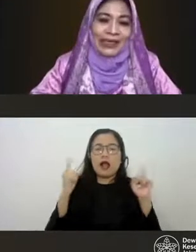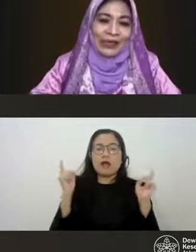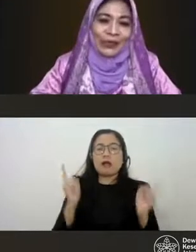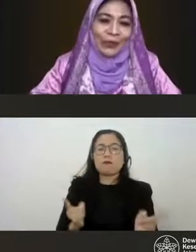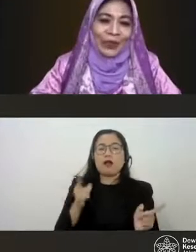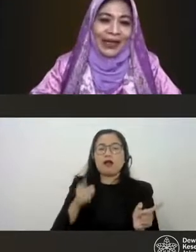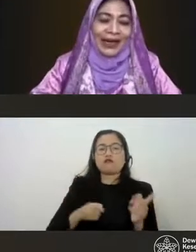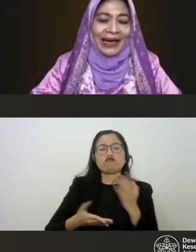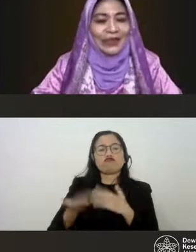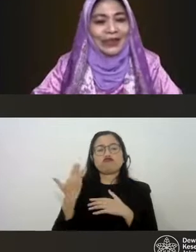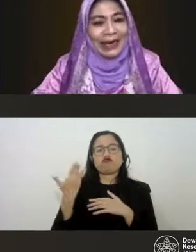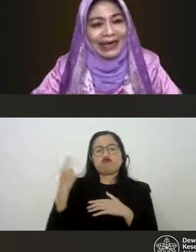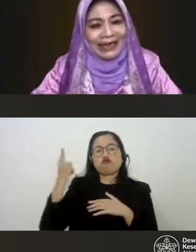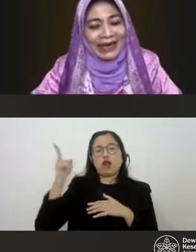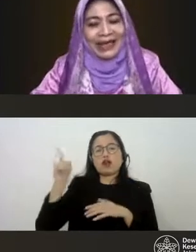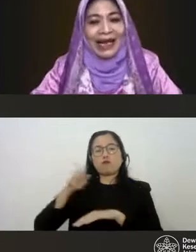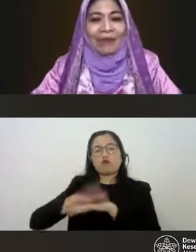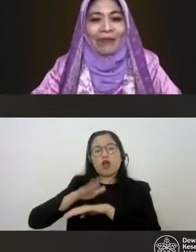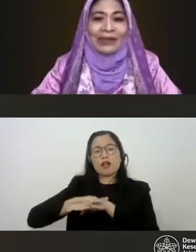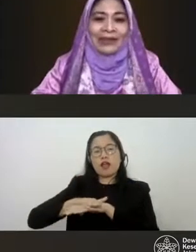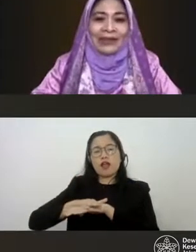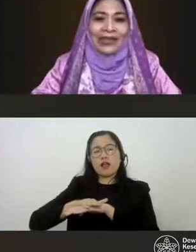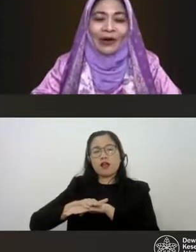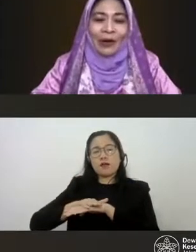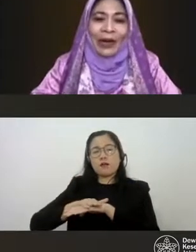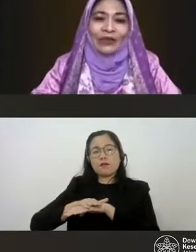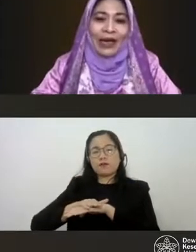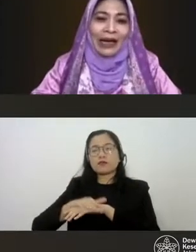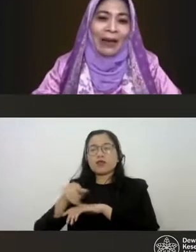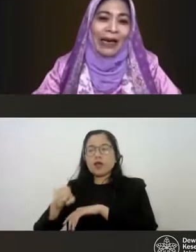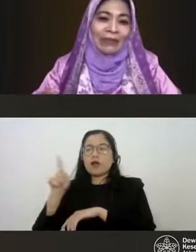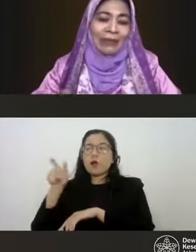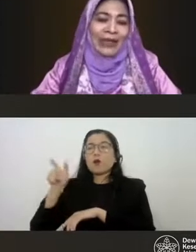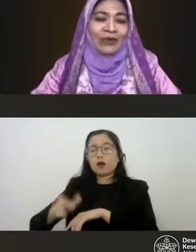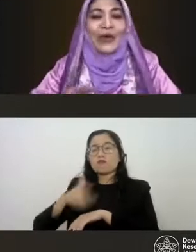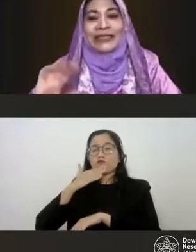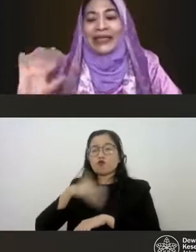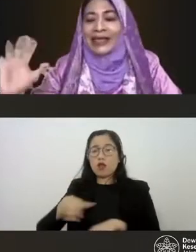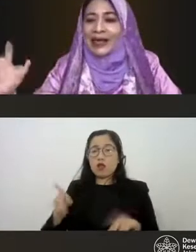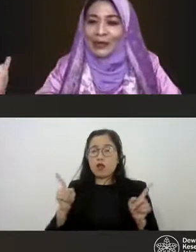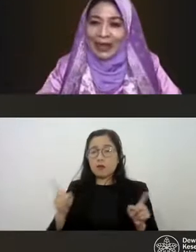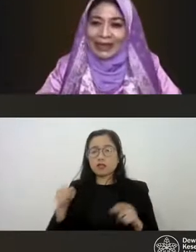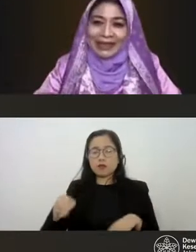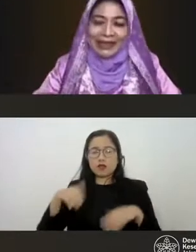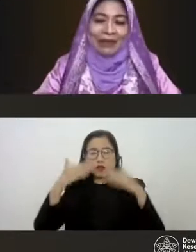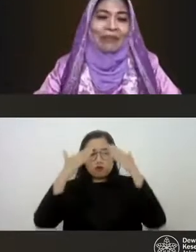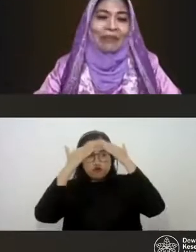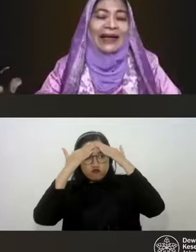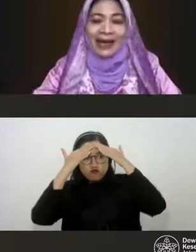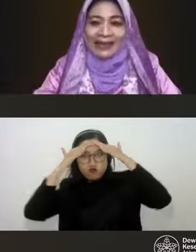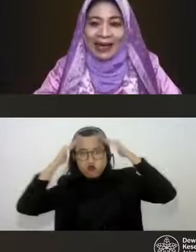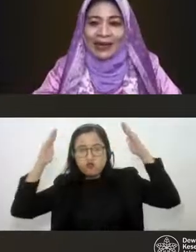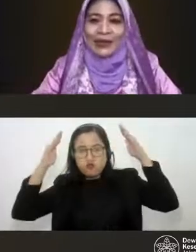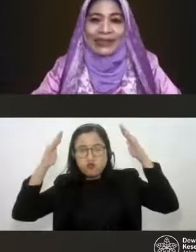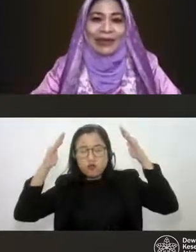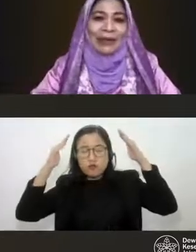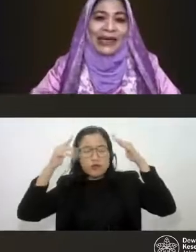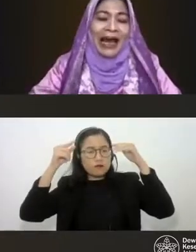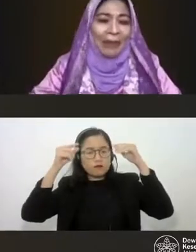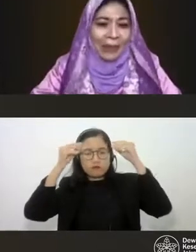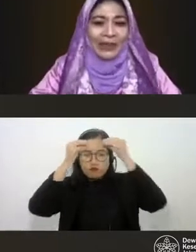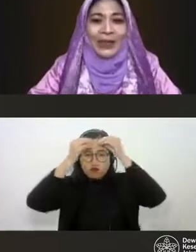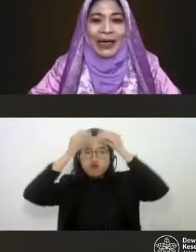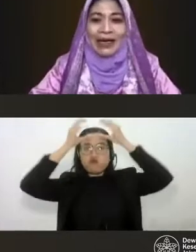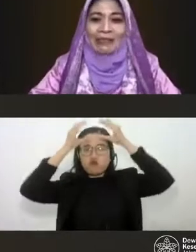budaya tertentu. Karena itu dengan literasi agama, seorang penganut agama akan memiliki wawasan yang luas, pandangan yang luas yang